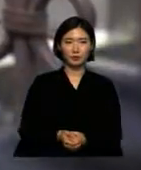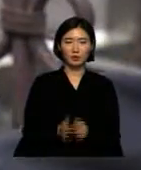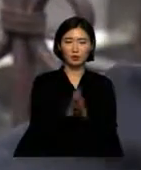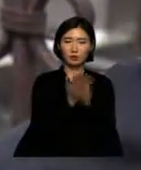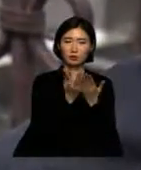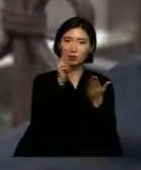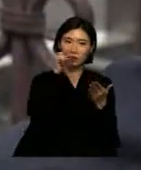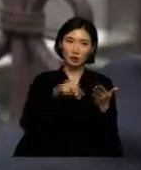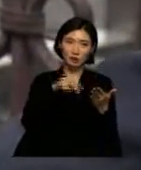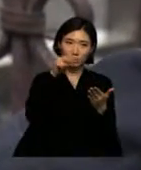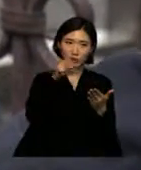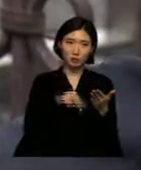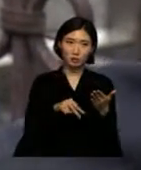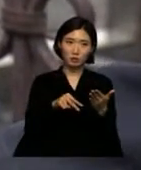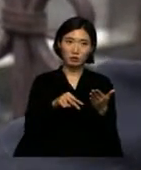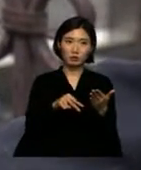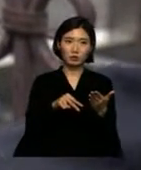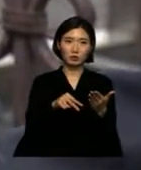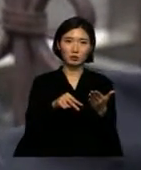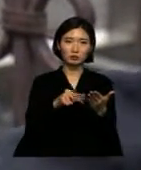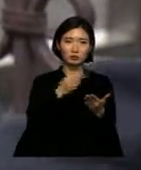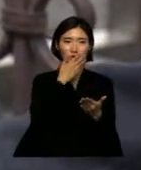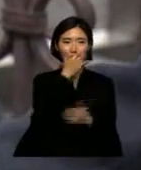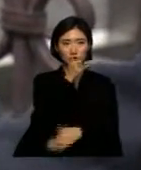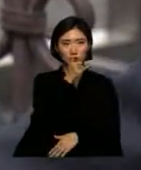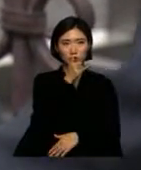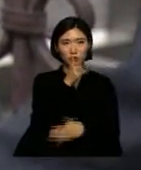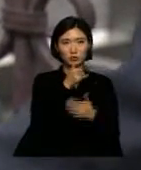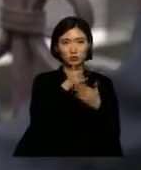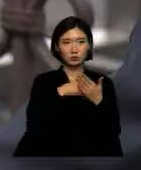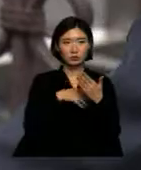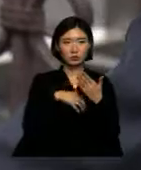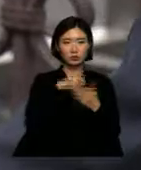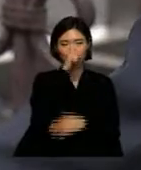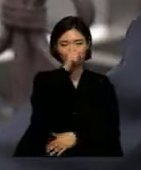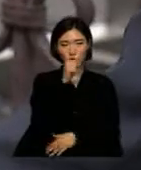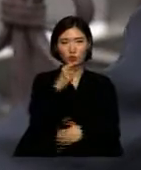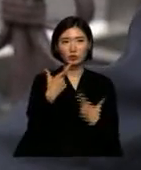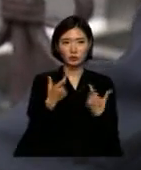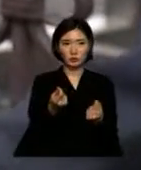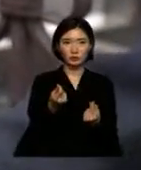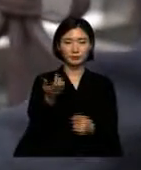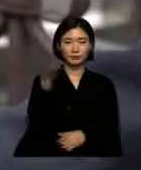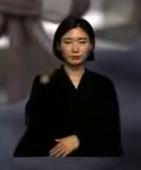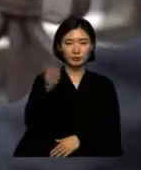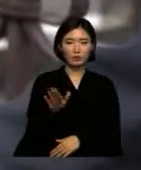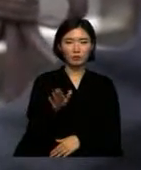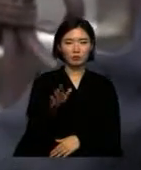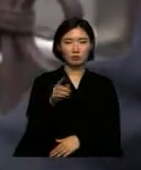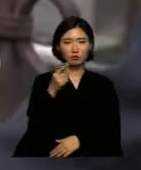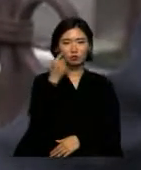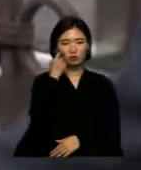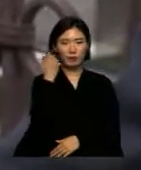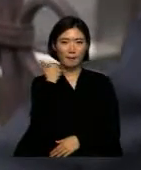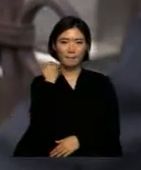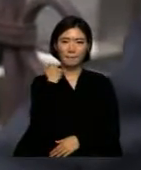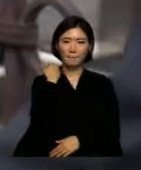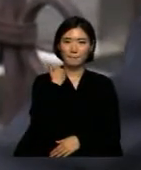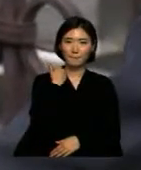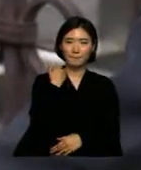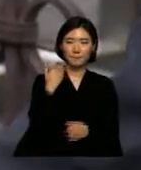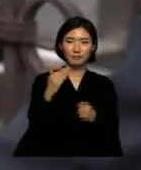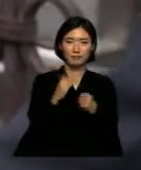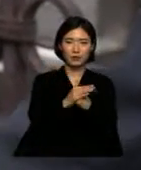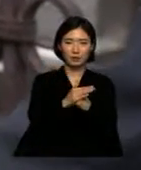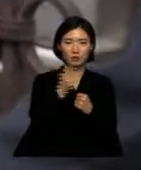책 읽는 거, 책 읽을 수 있게 하는 건 좋은 것 같은데 좀 눈에 잘 안 띄니까